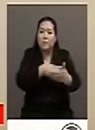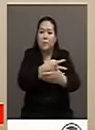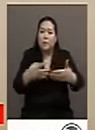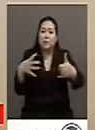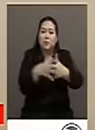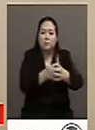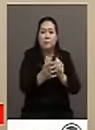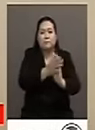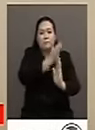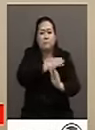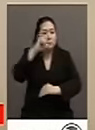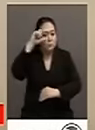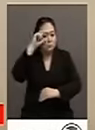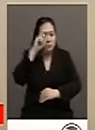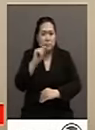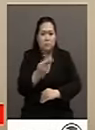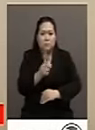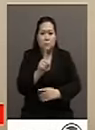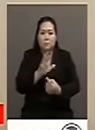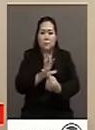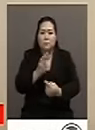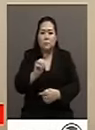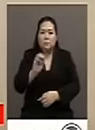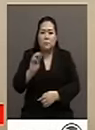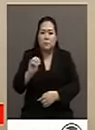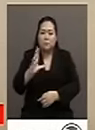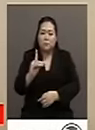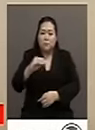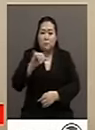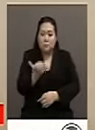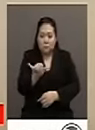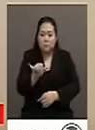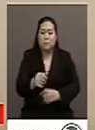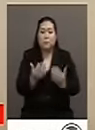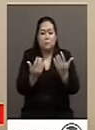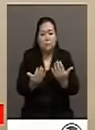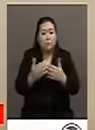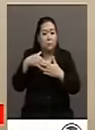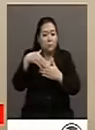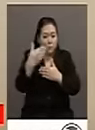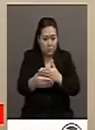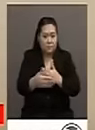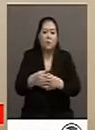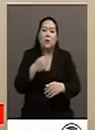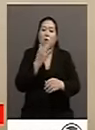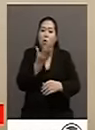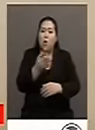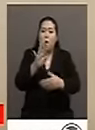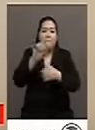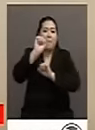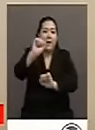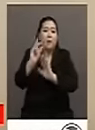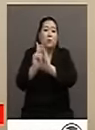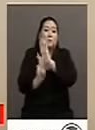ประชุมให้กับพลเอกไพบูลย์ทราบหลังจากนี้เจ้าหน้าที่ต้องไปยืนยันกับศาลเพื่อขอหมายค้นที่วัดพระธรรมกายต่อไป